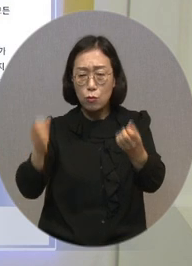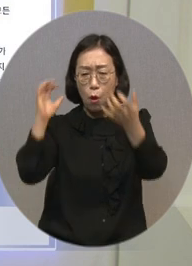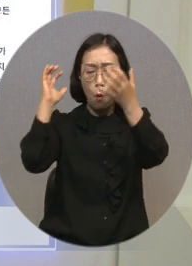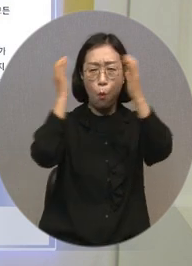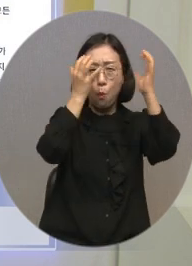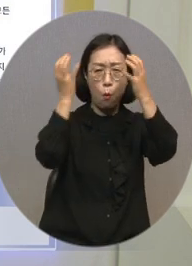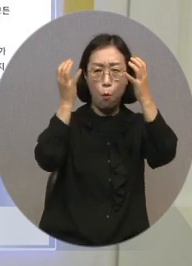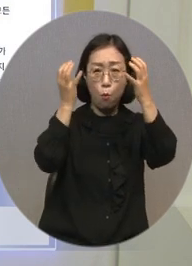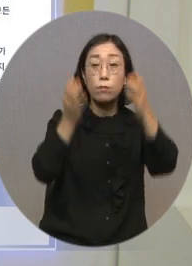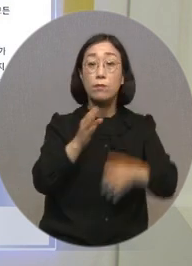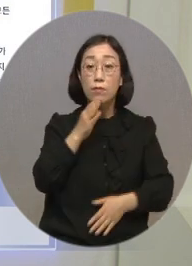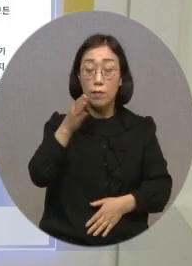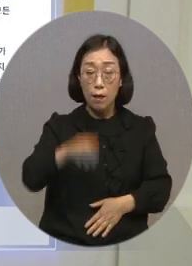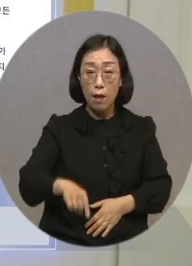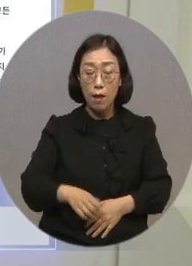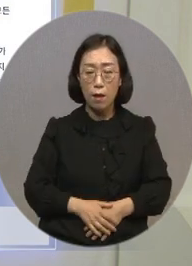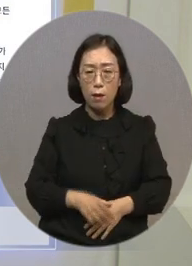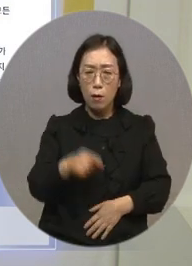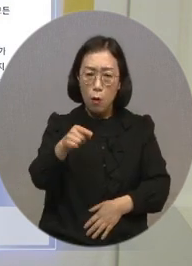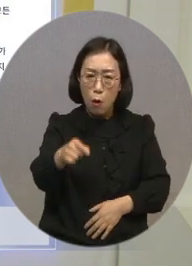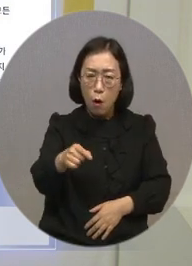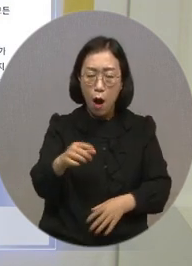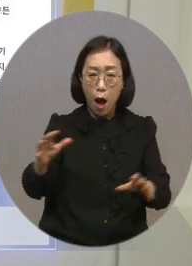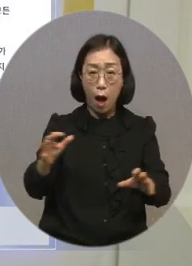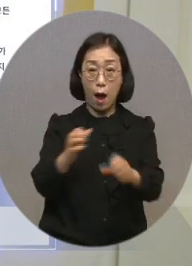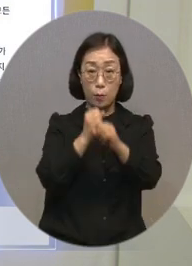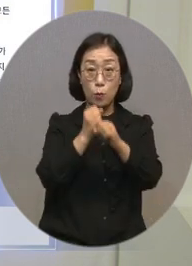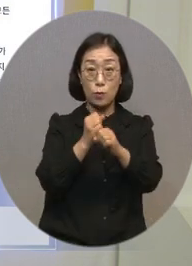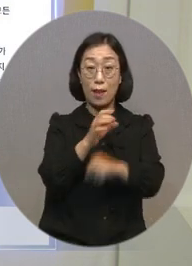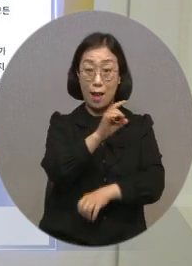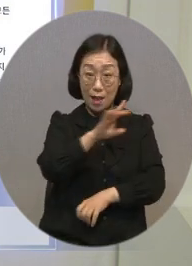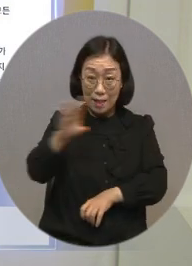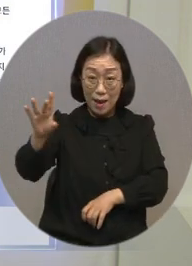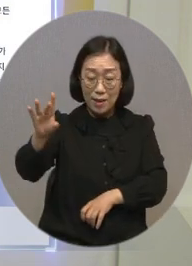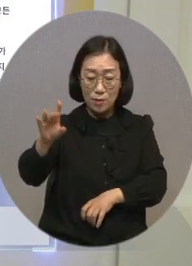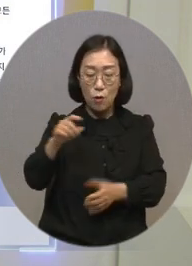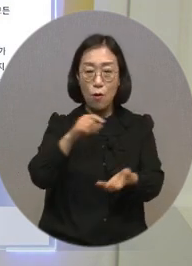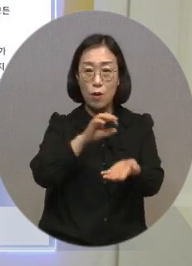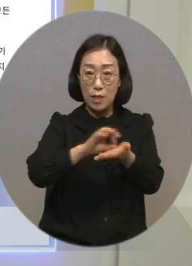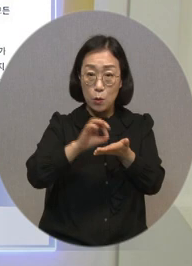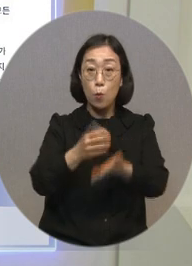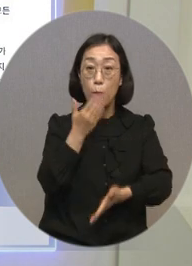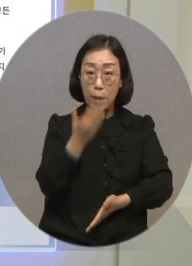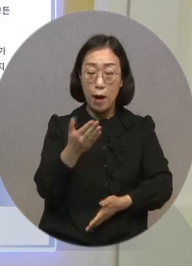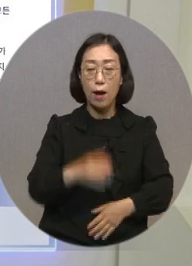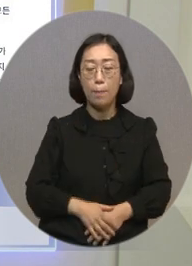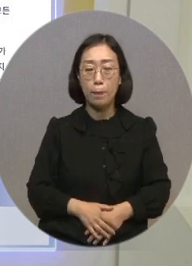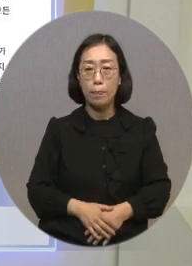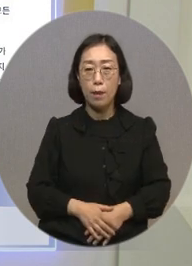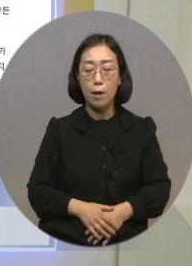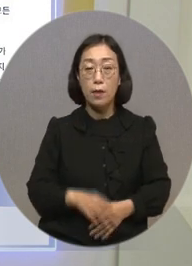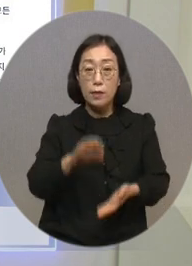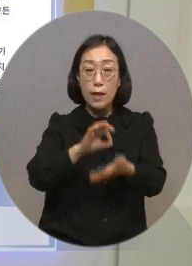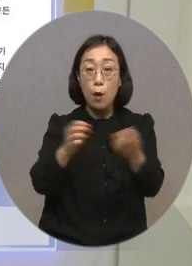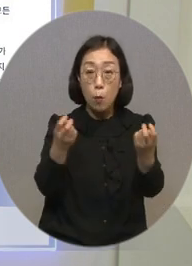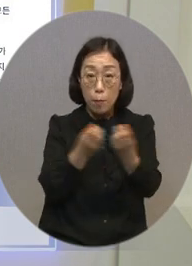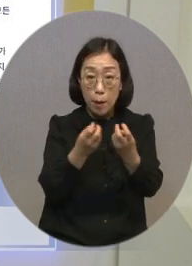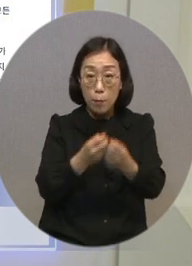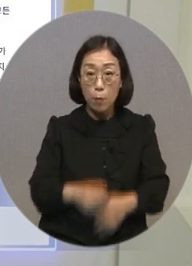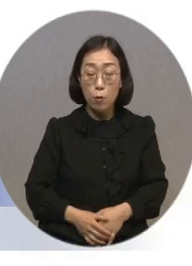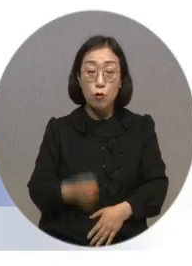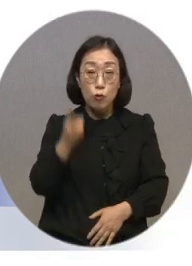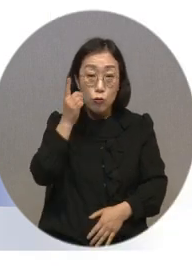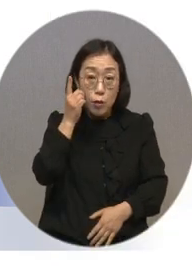있기도 했는데 이동 서비스를 한 곳에서 이용할 수 있다는데 의미가 있습니다 이용 방법은 스마트폰 플레이